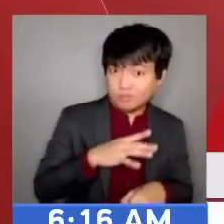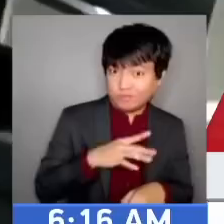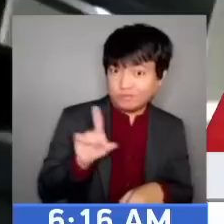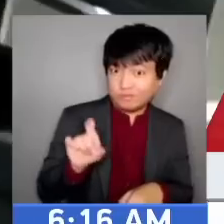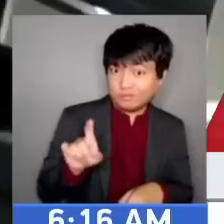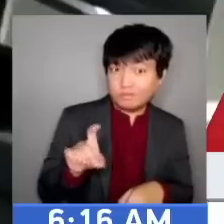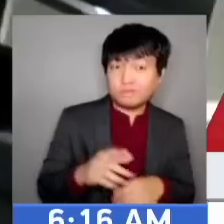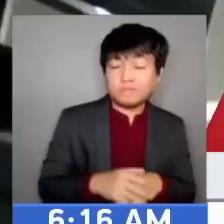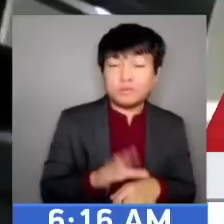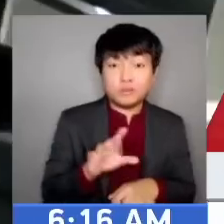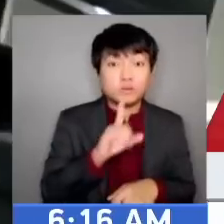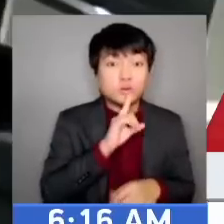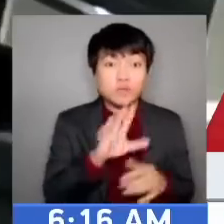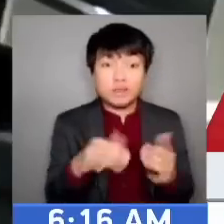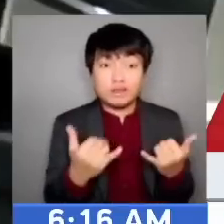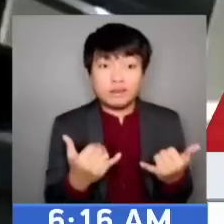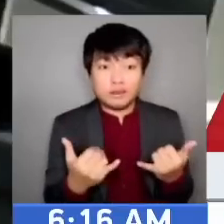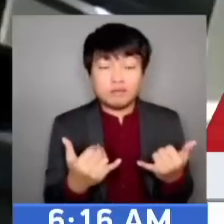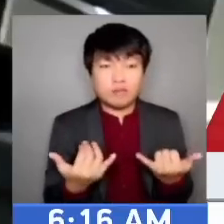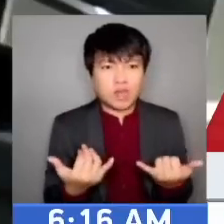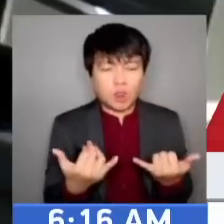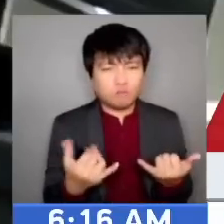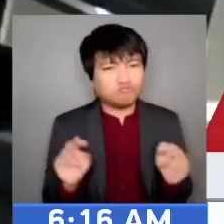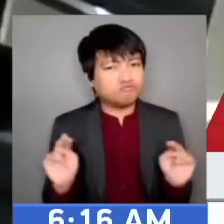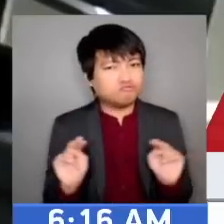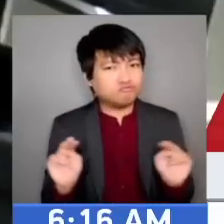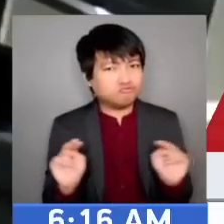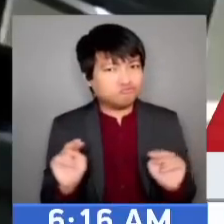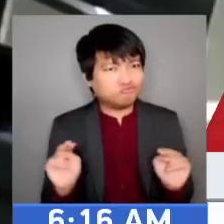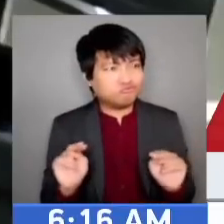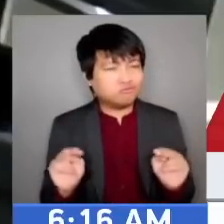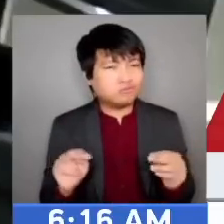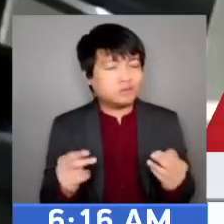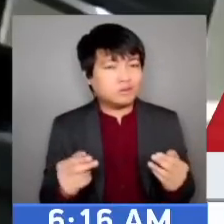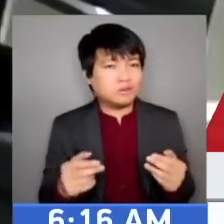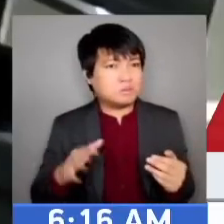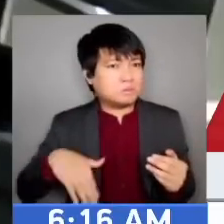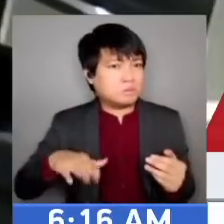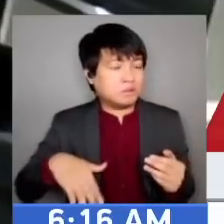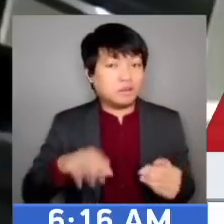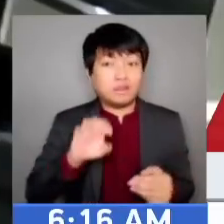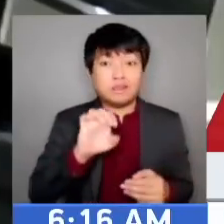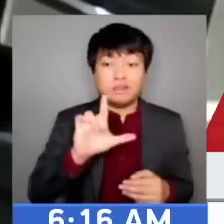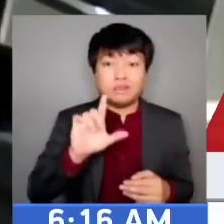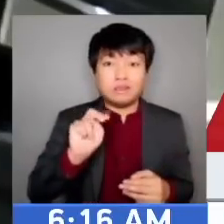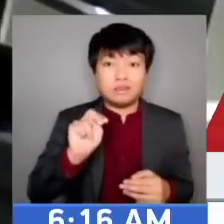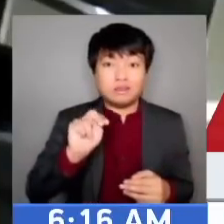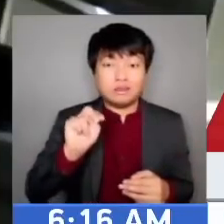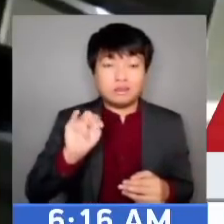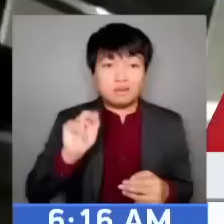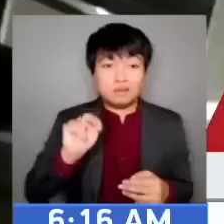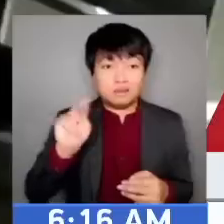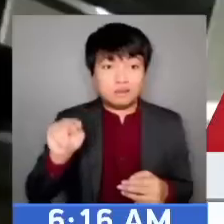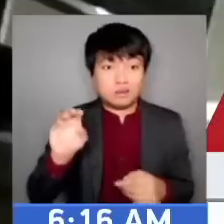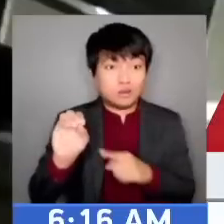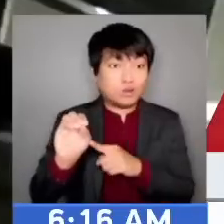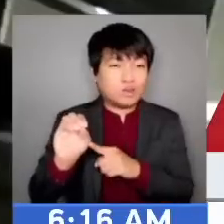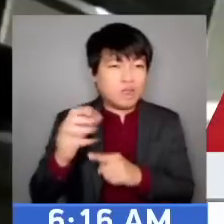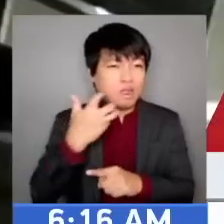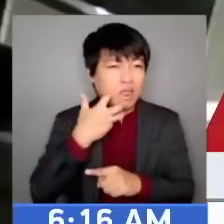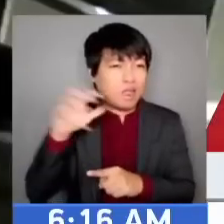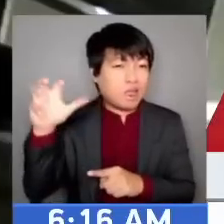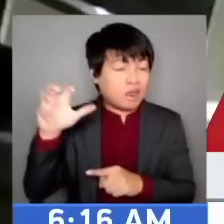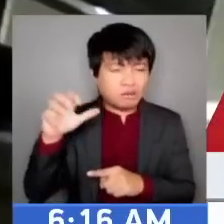Igan lalo na nasa neutral condition pa rin tayo no Wala pa tayo d sa tinatawag elo kung saan nga doun natin mas inaasahan na mas mainit yung panahon so masasabi natin